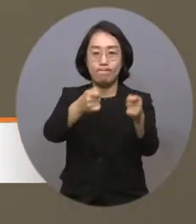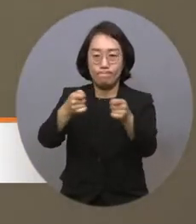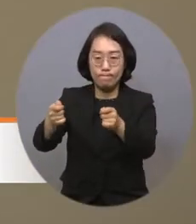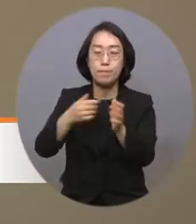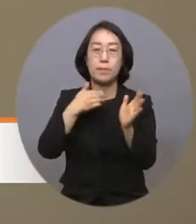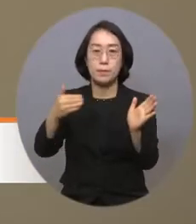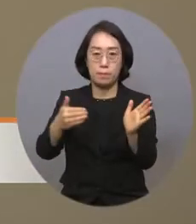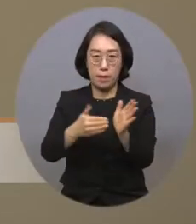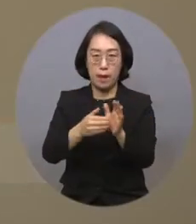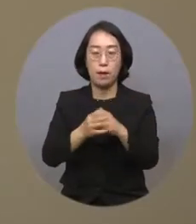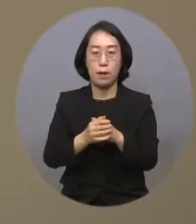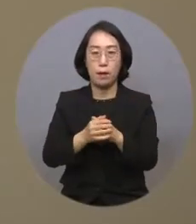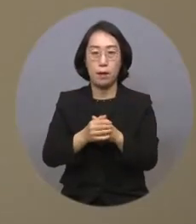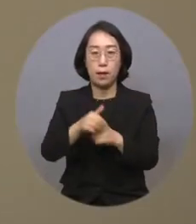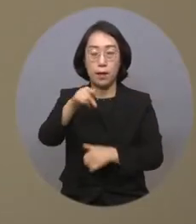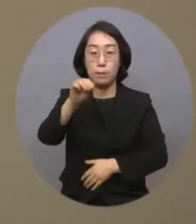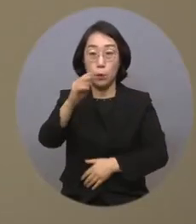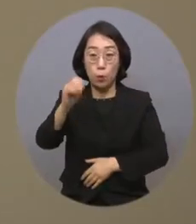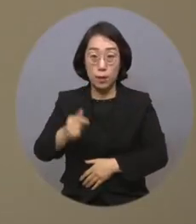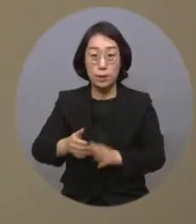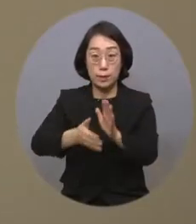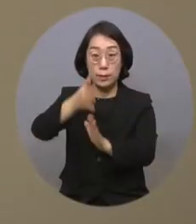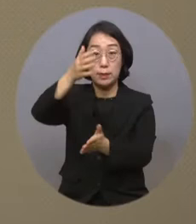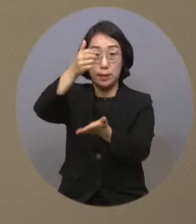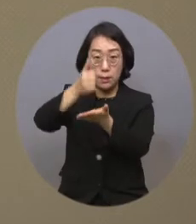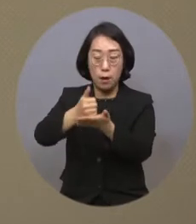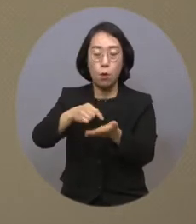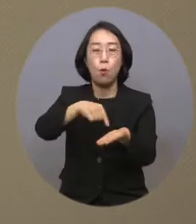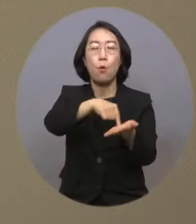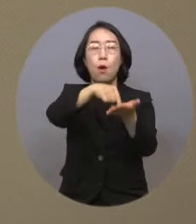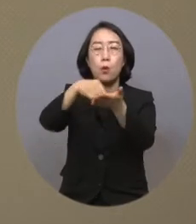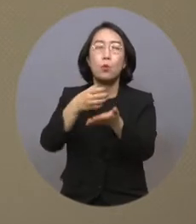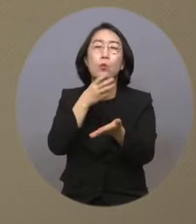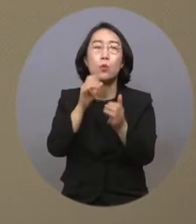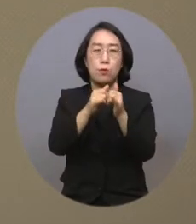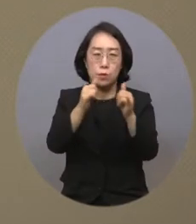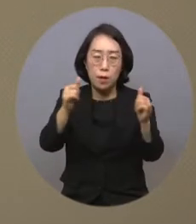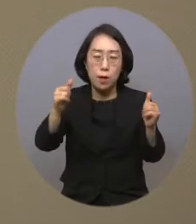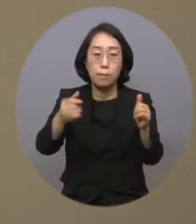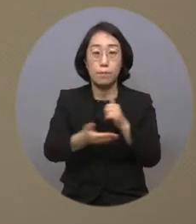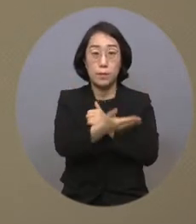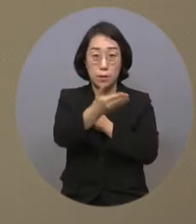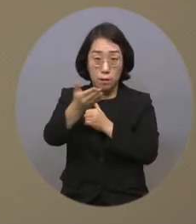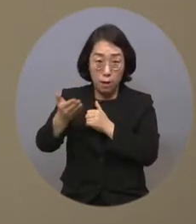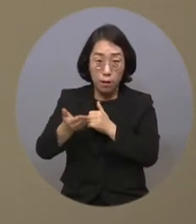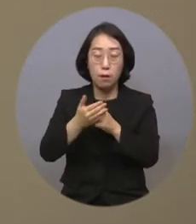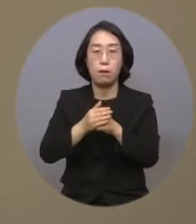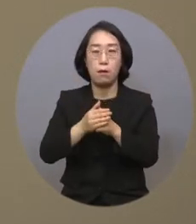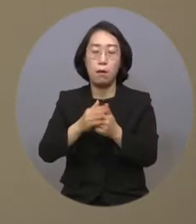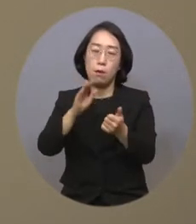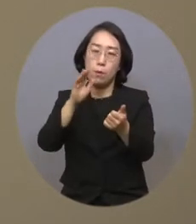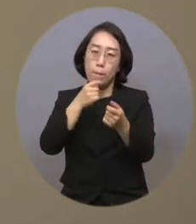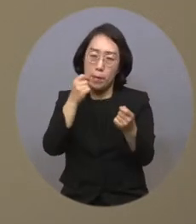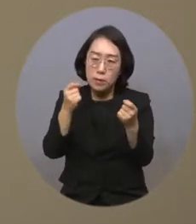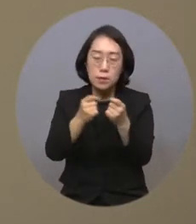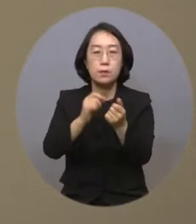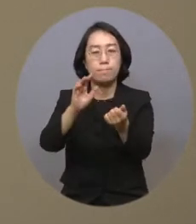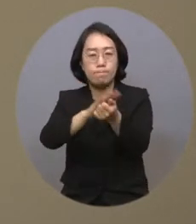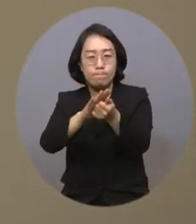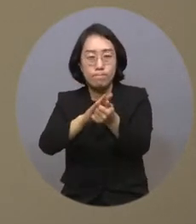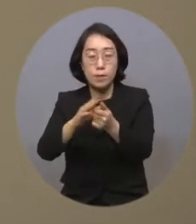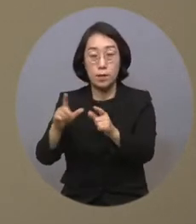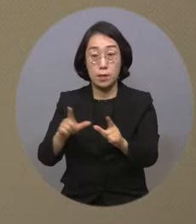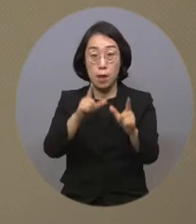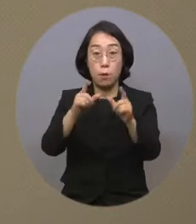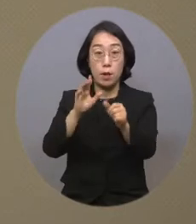수여했습니다. 김동일 보령시 시장은 외롭고 쓸쓸한 노년기를 지내는 어르신들의 말동무가 되어주시는